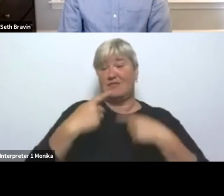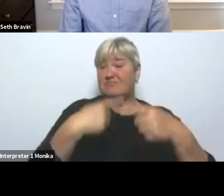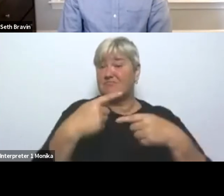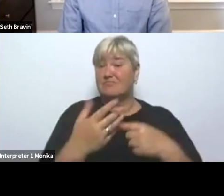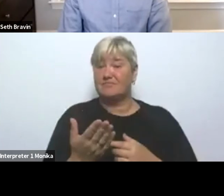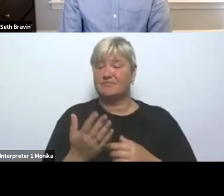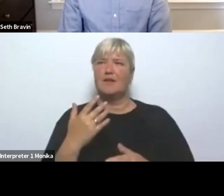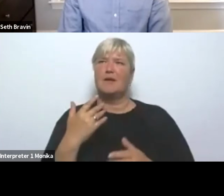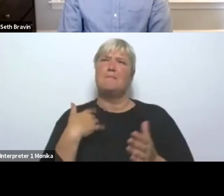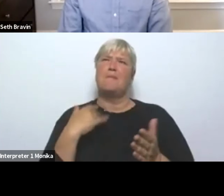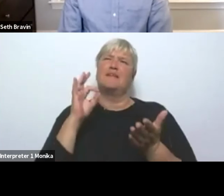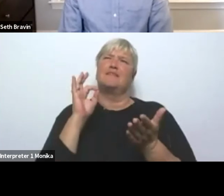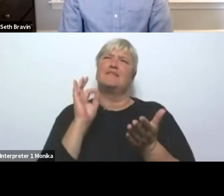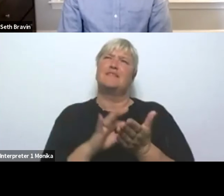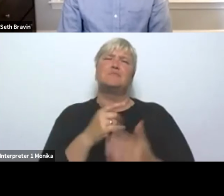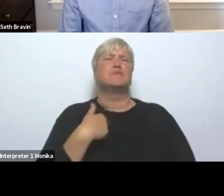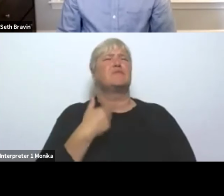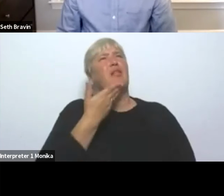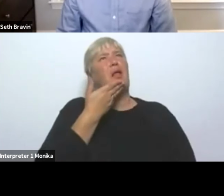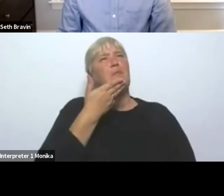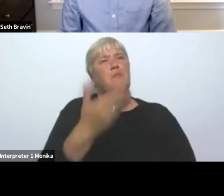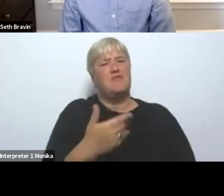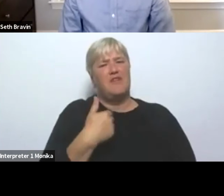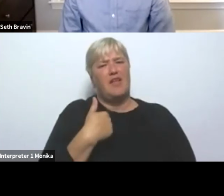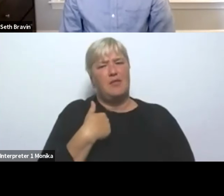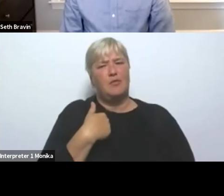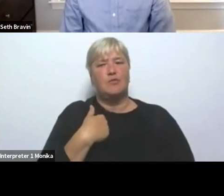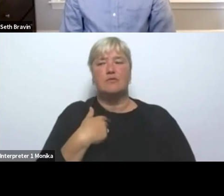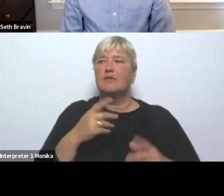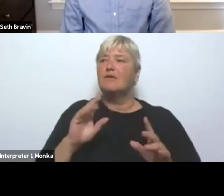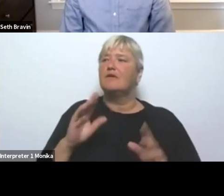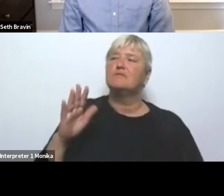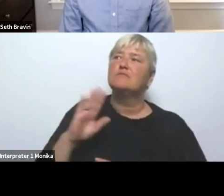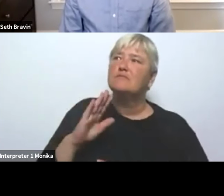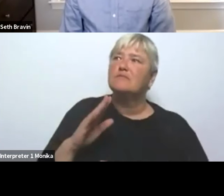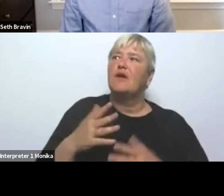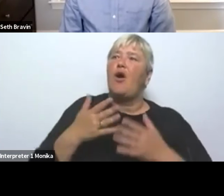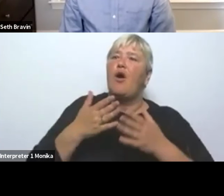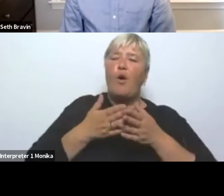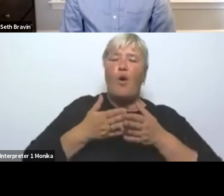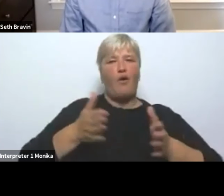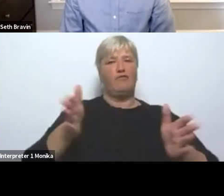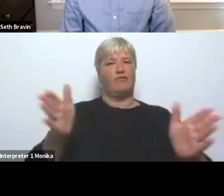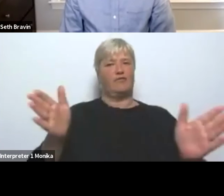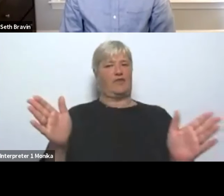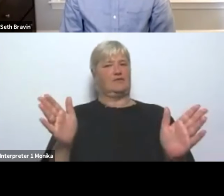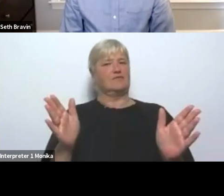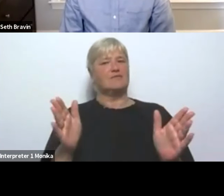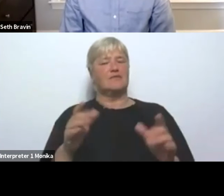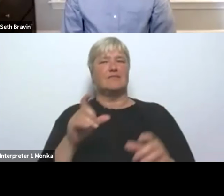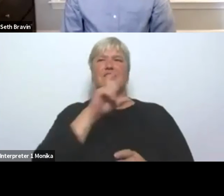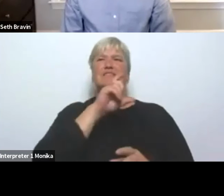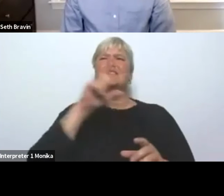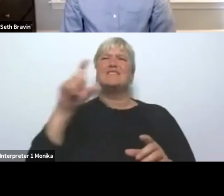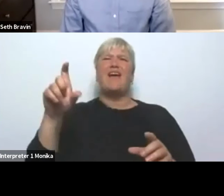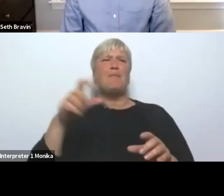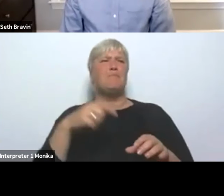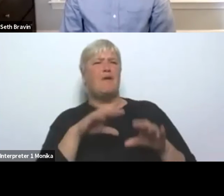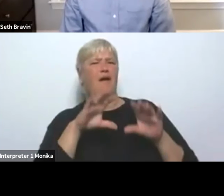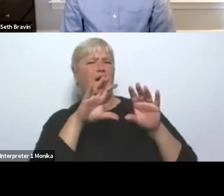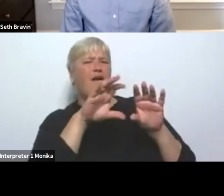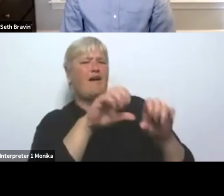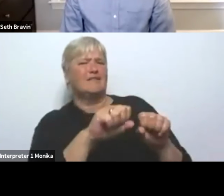Tipp, meine Empfehlung ist einfach die, sich darauf einzulassen tatsächlich. Ja, es sind immer, dieses Thema anzugreifen ist mit so vielen Hürden besetzt